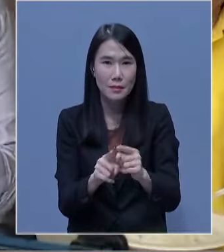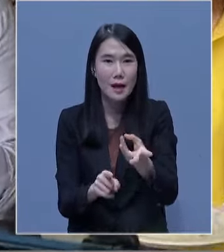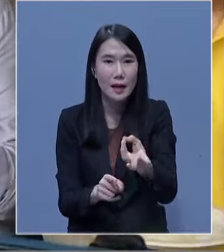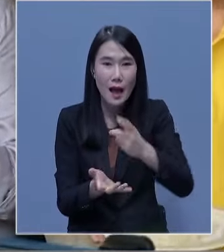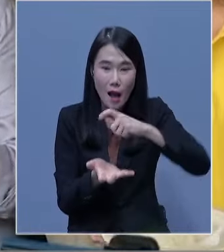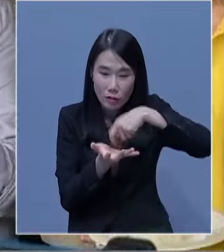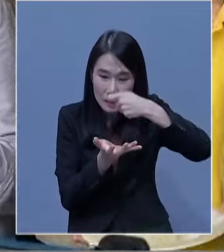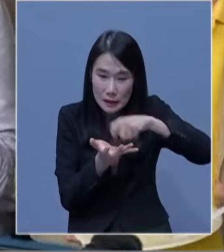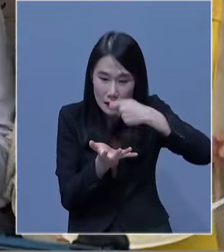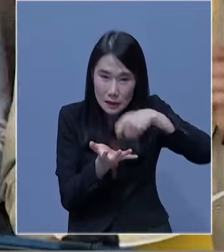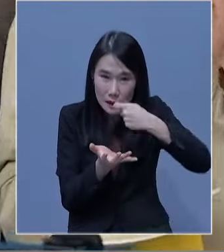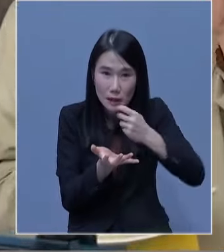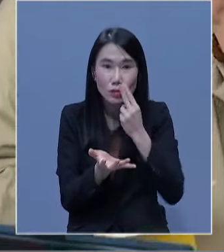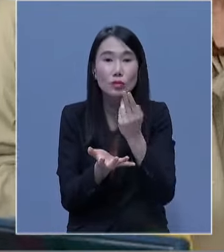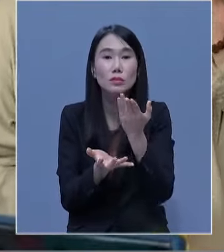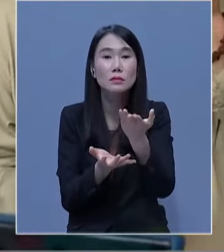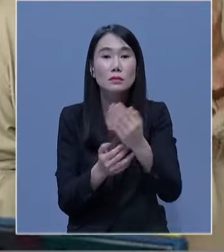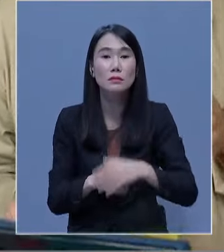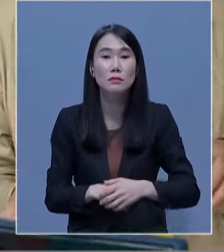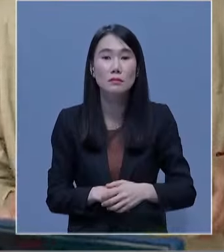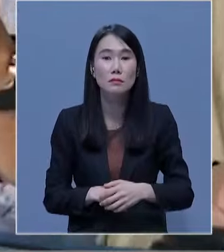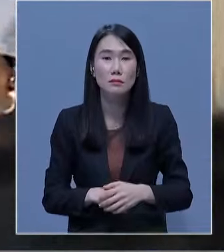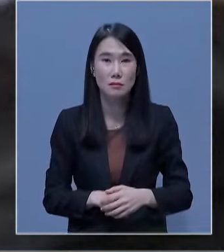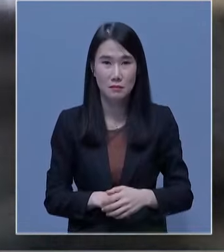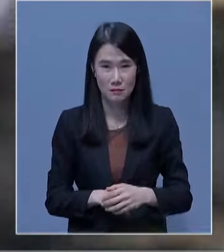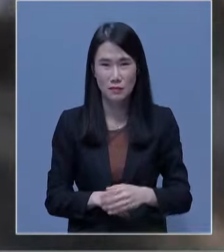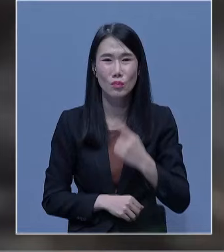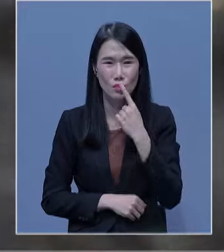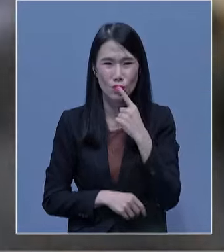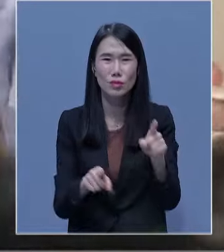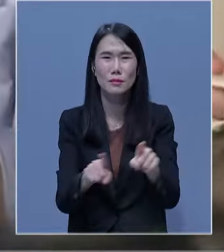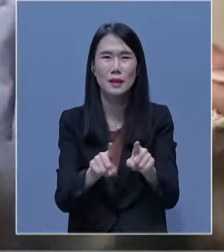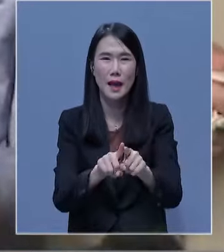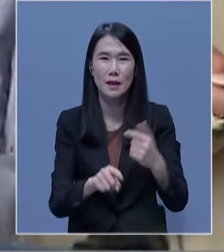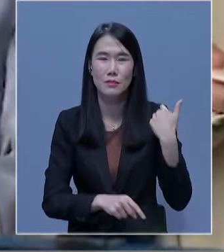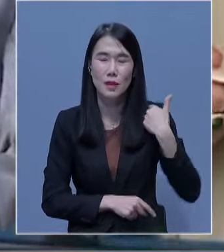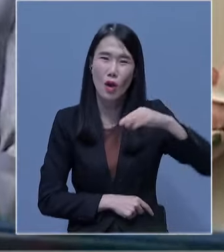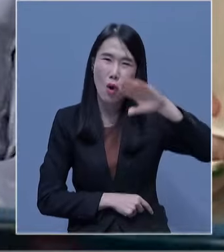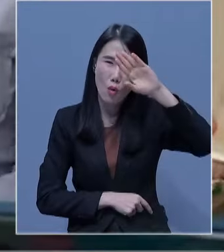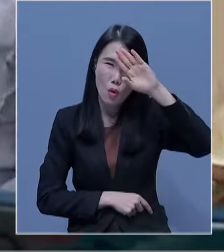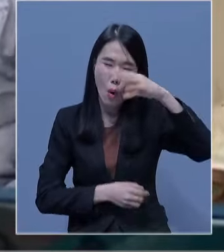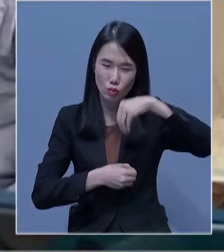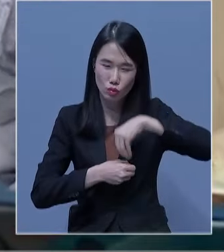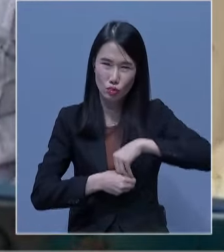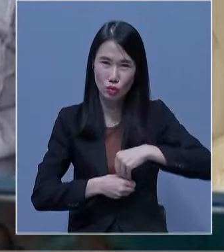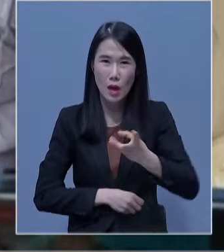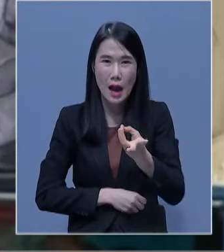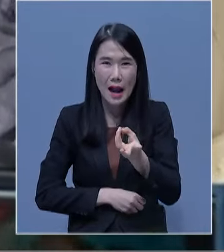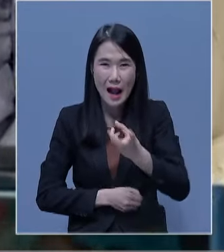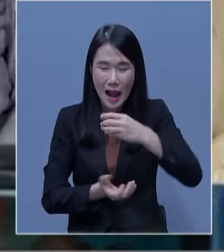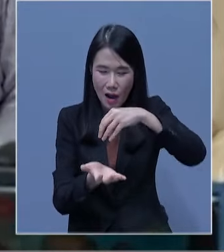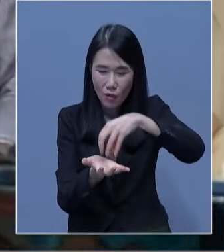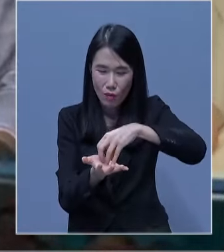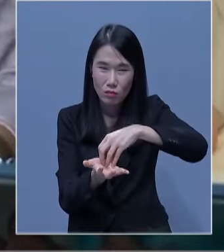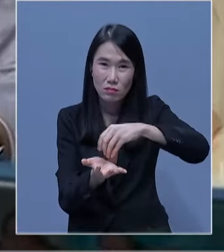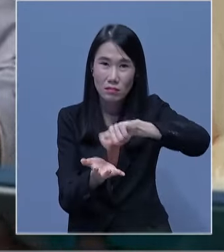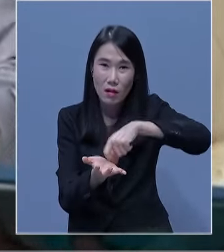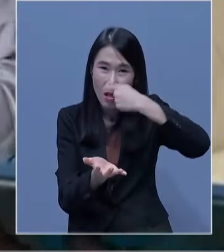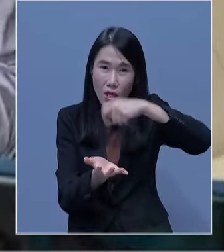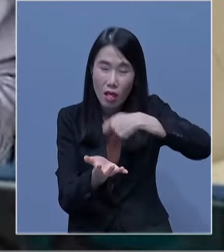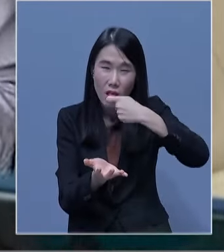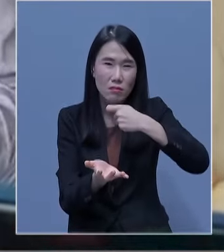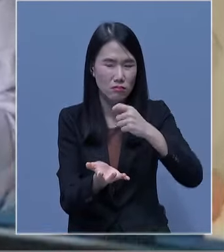วอ่ะ เนี่ยท่านทานกลับเยอะเชียว คุณภูมิธรรมก็พูดถึงประเด็นนี้นะก็บอกว่ามีโรคประจำตัวกินข้าวเยอะไม่ได ้ ก็เล